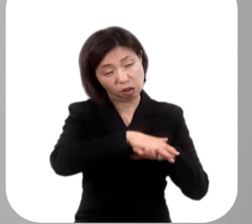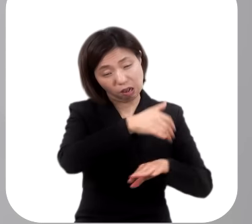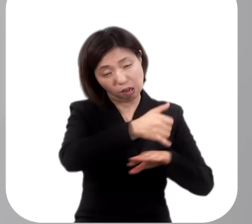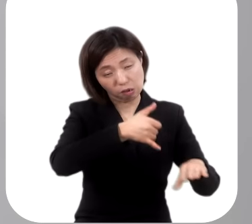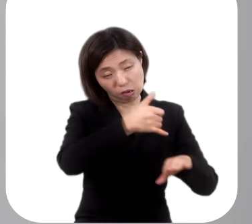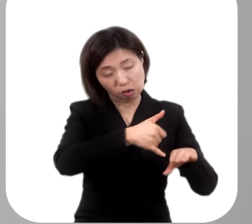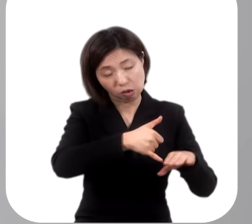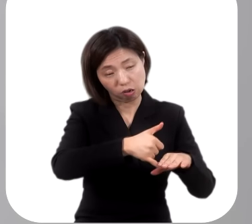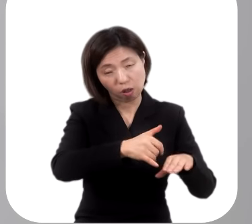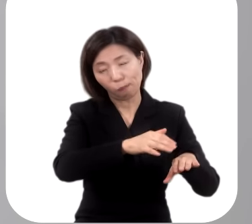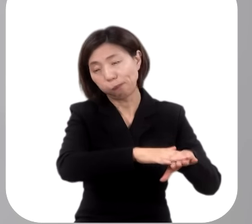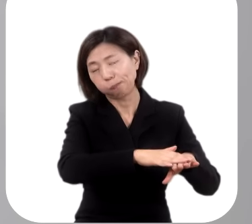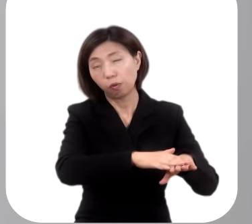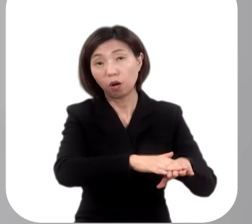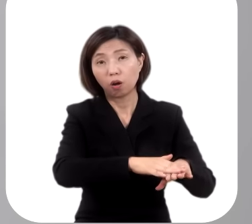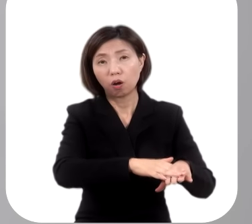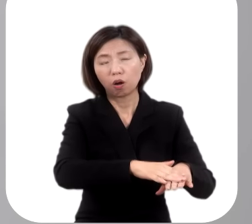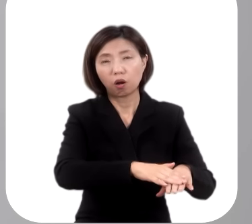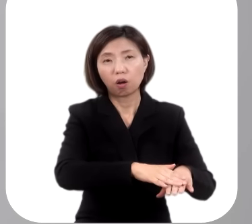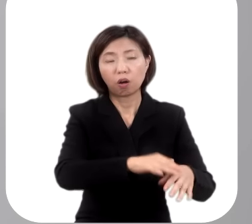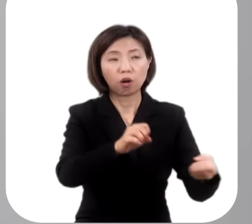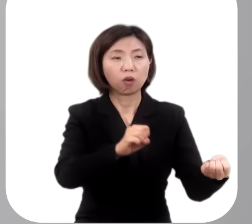집은 농사도 안 짓고 이러니까.